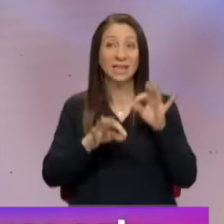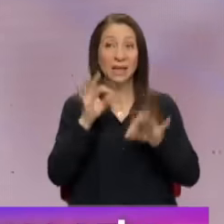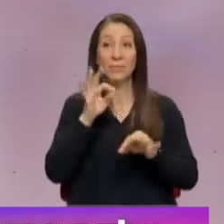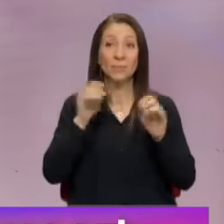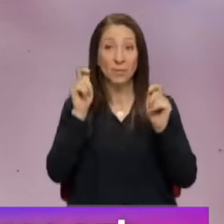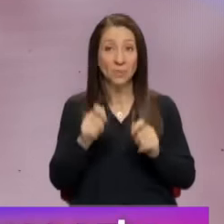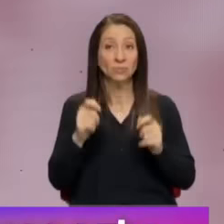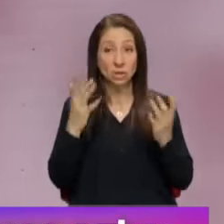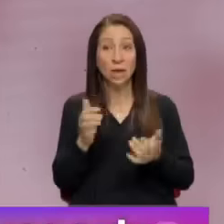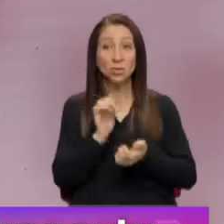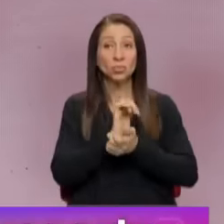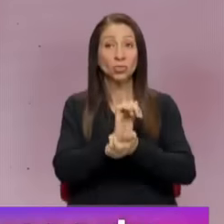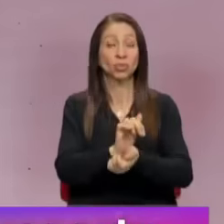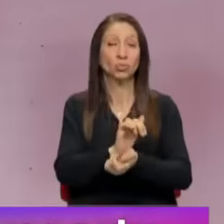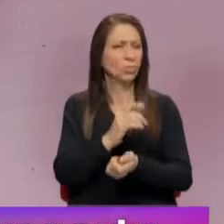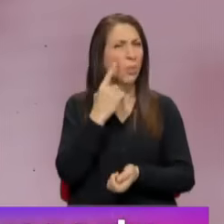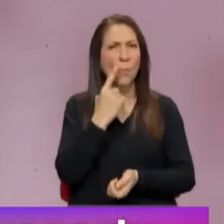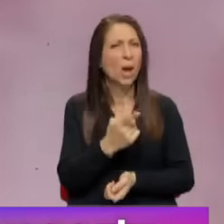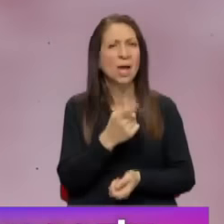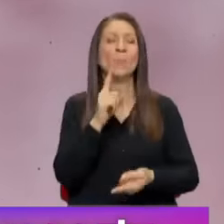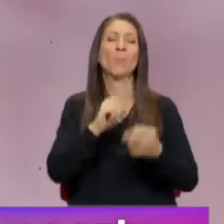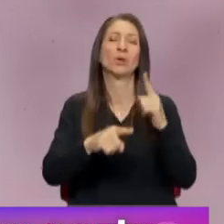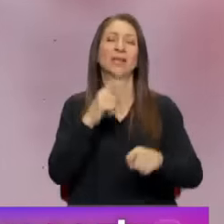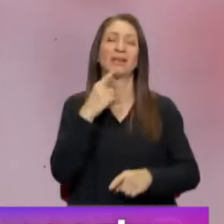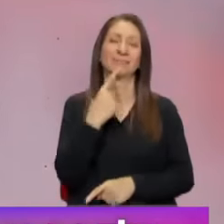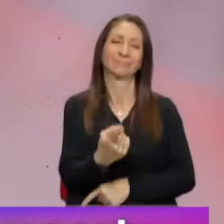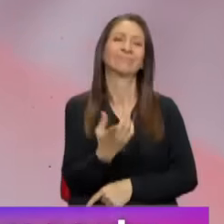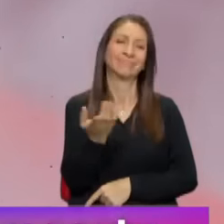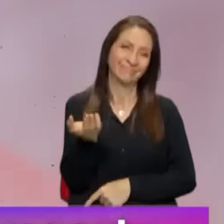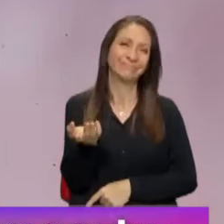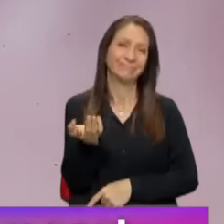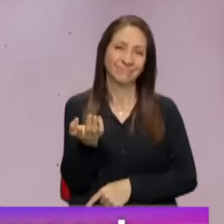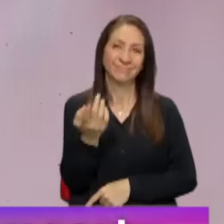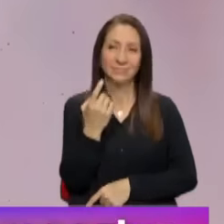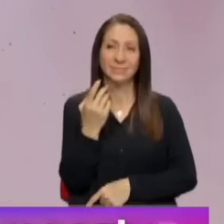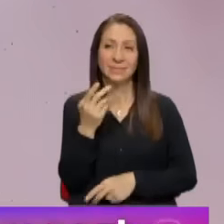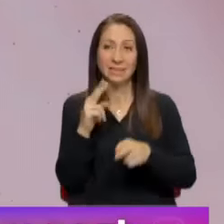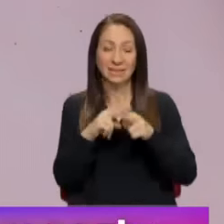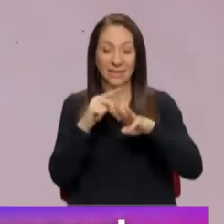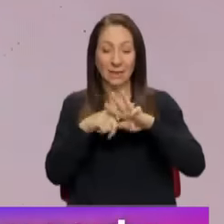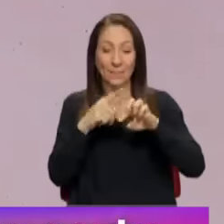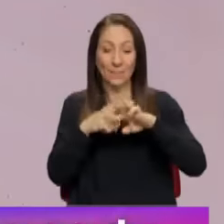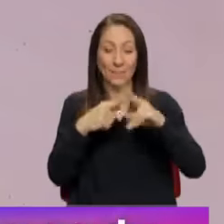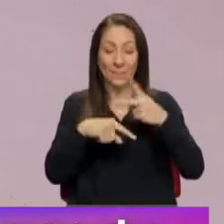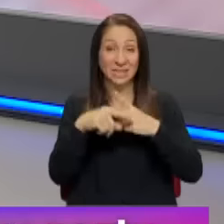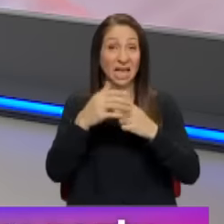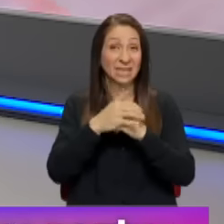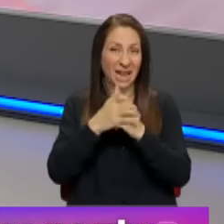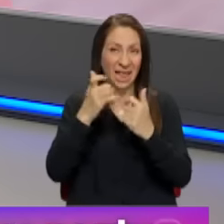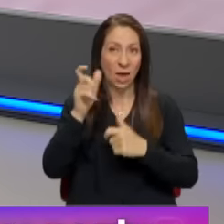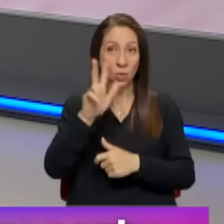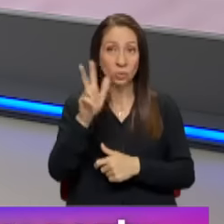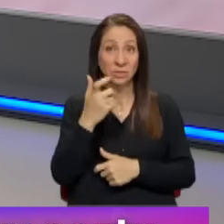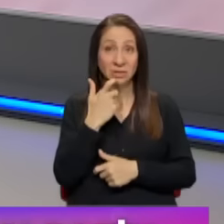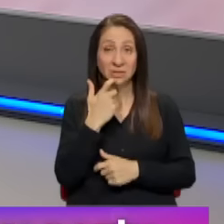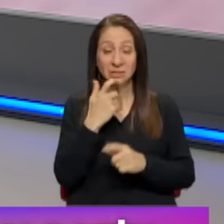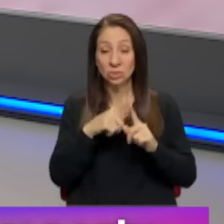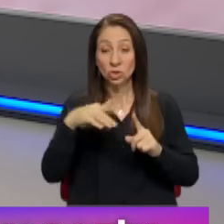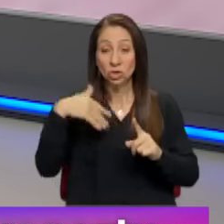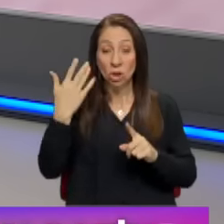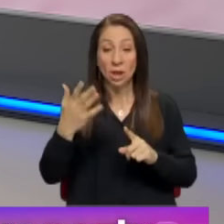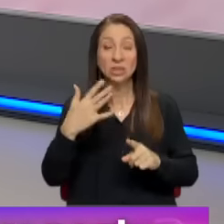kere denetim yapılmışken tutuklamak siyasidir dedi. Şimdi Kepez, Antalya'da Kepez 30 yıl kadar